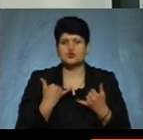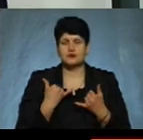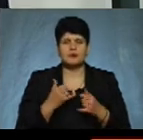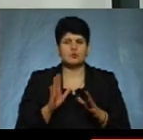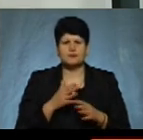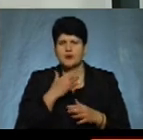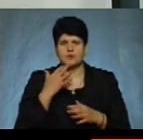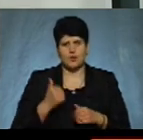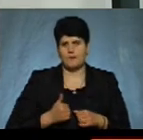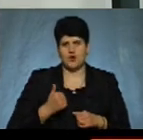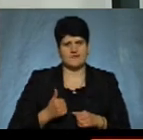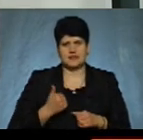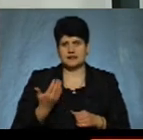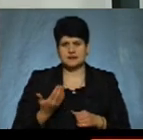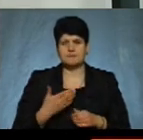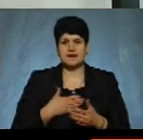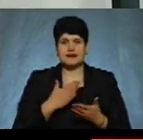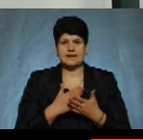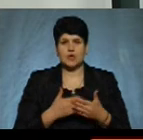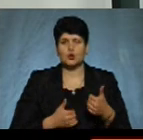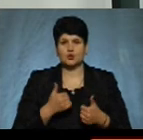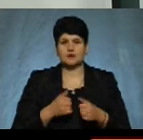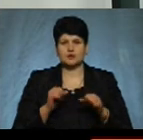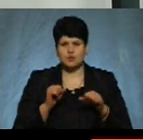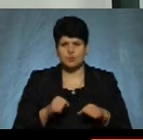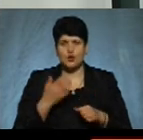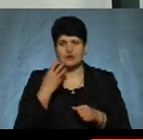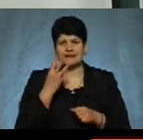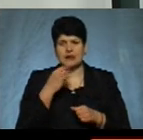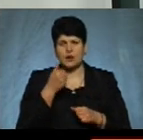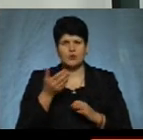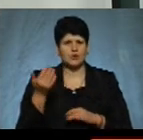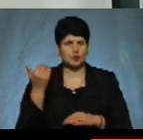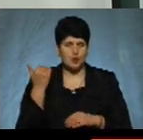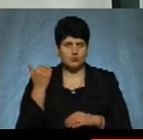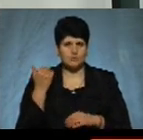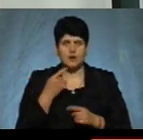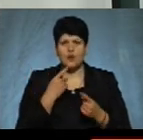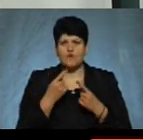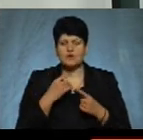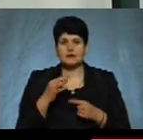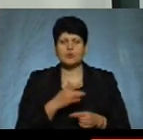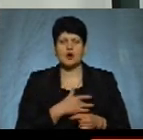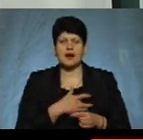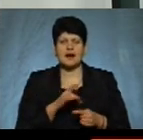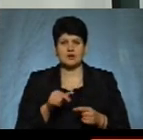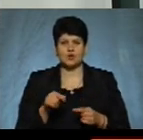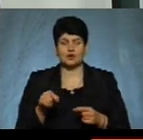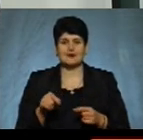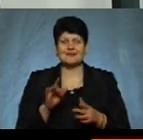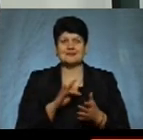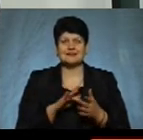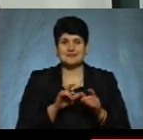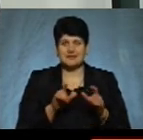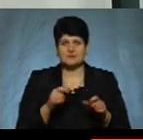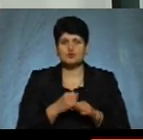чим похвалитися. Сьогодні ми є конкурентоспроможні, коли ще 3 роки тому ми говорили про кардіоцентр, то сьогодні ми вже зробили майже